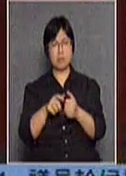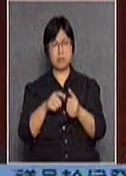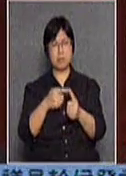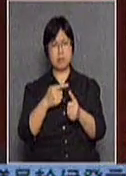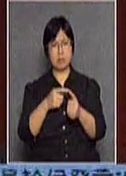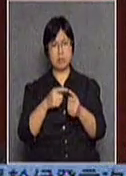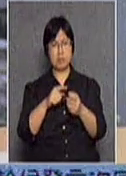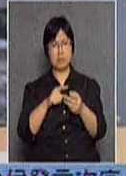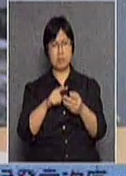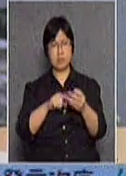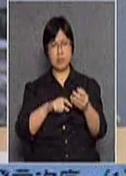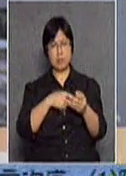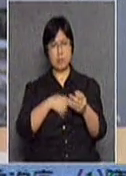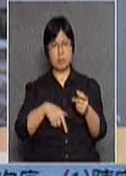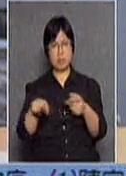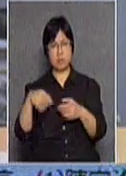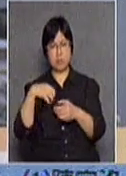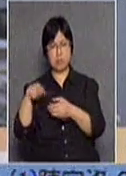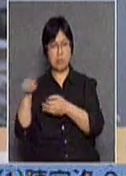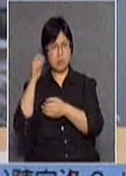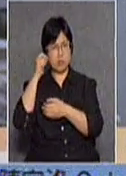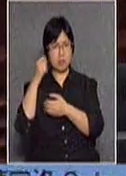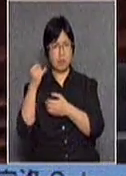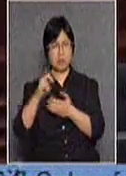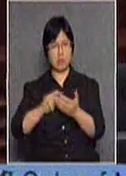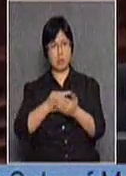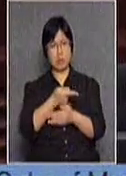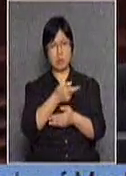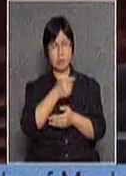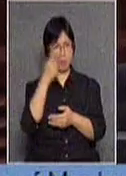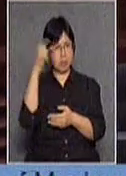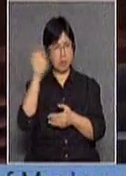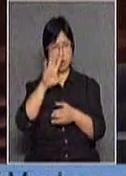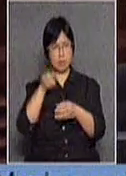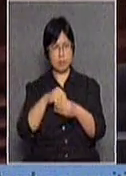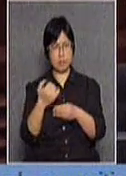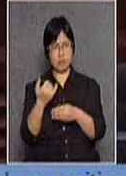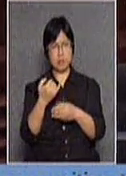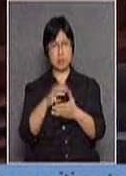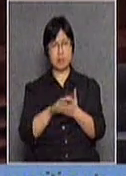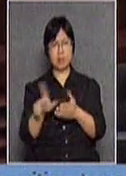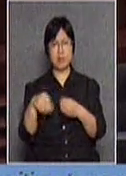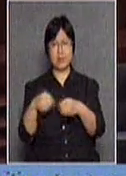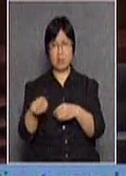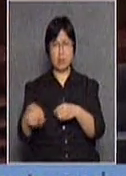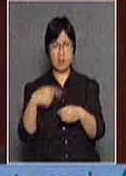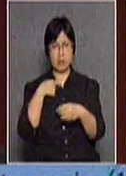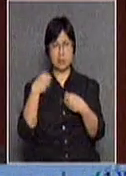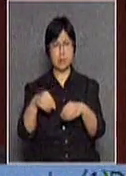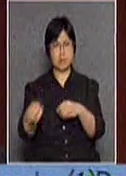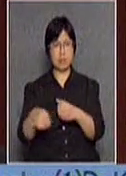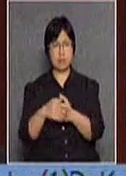我粗淺嘅理解，李慧瓊議員係錯嘅，我冇話要改善佢喎，納唔納入啫喎。 梁國雄議員， 喂，你教下佢先得喎。 梁國雄議